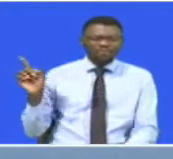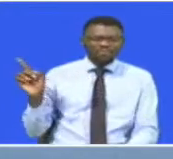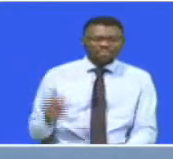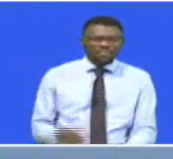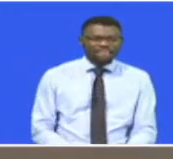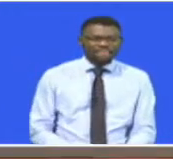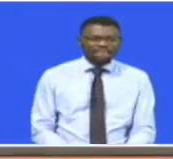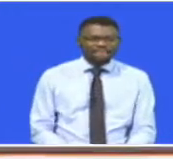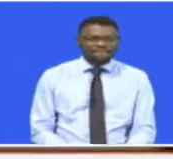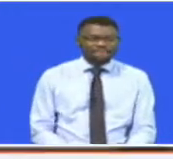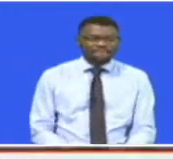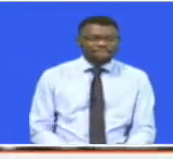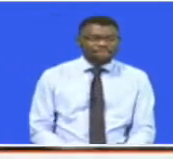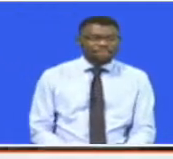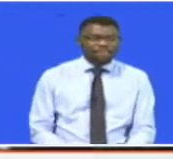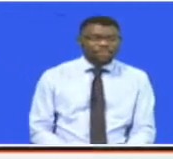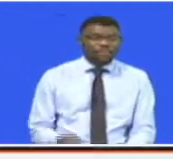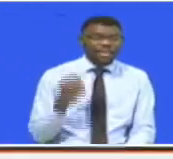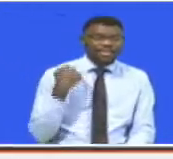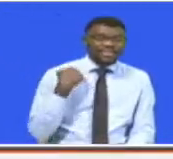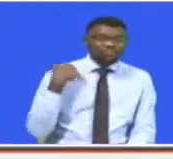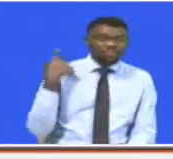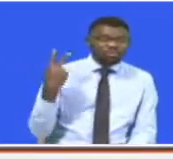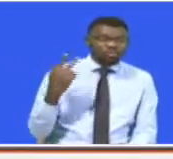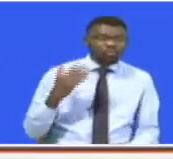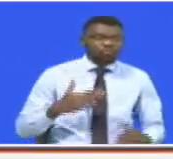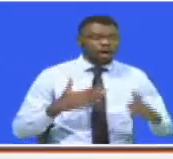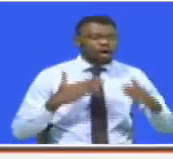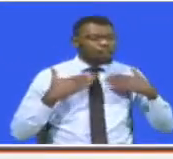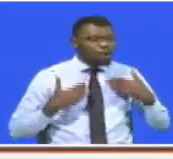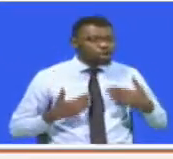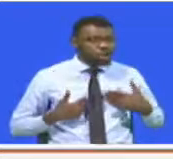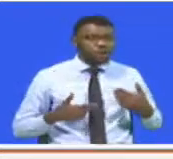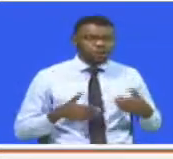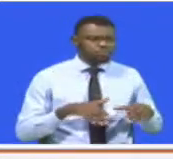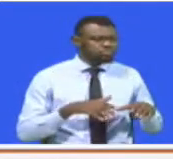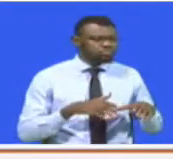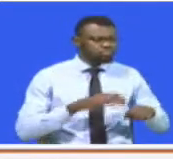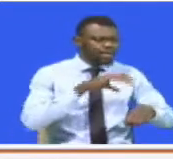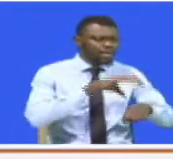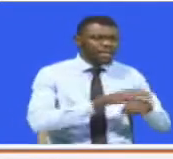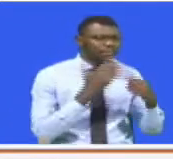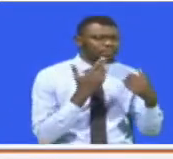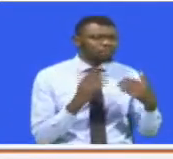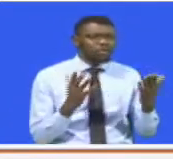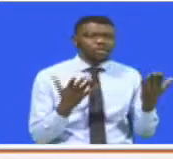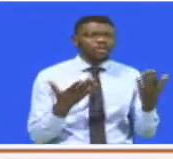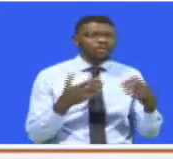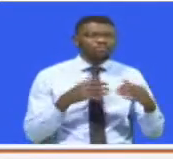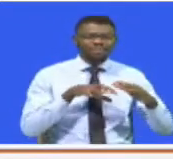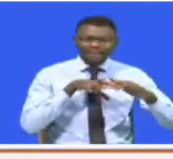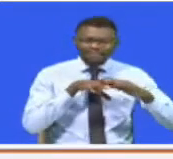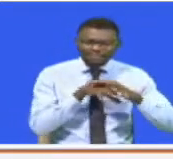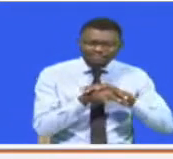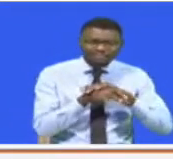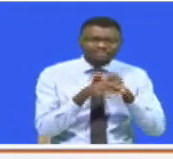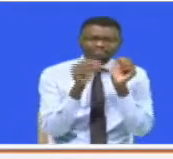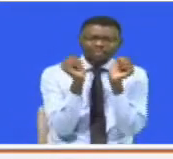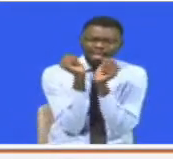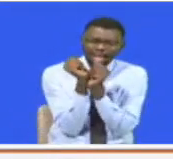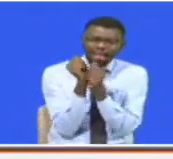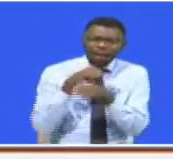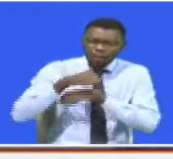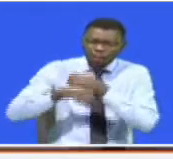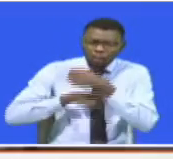zaidi. Siku mbili baada ya kupatikana kwa mwili wa mwenda zake George Mwangi ukiwa umefungwa ndani ya mfuko wa plastiki na